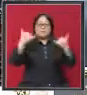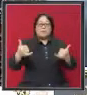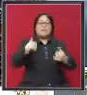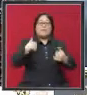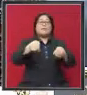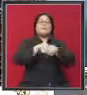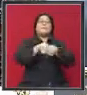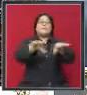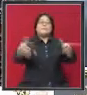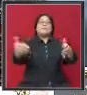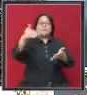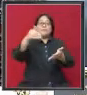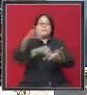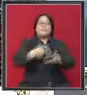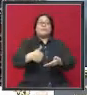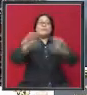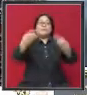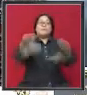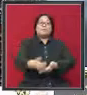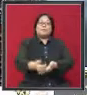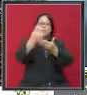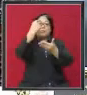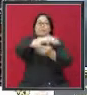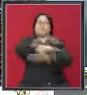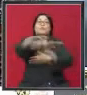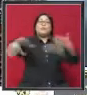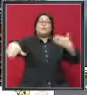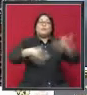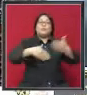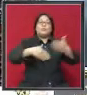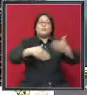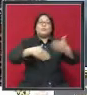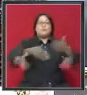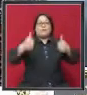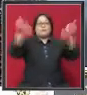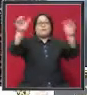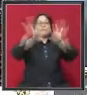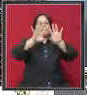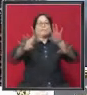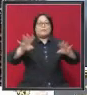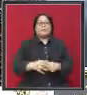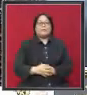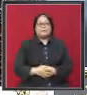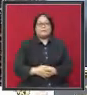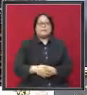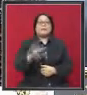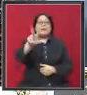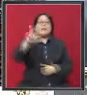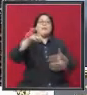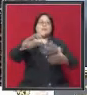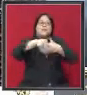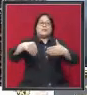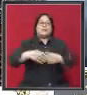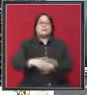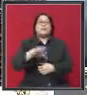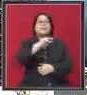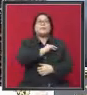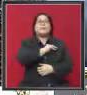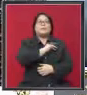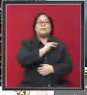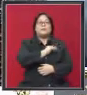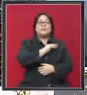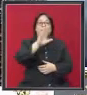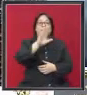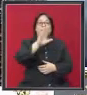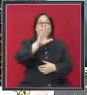kita telah memperluaskan lagi dan memberi bantuan ini kepada semua petugas Barisan Harapan yang lain. RM300.